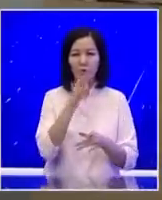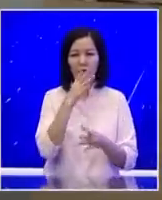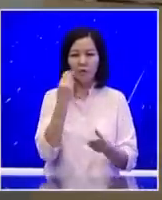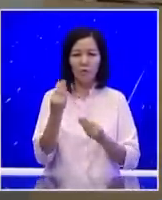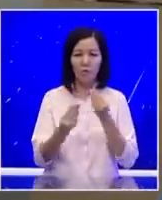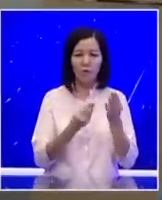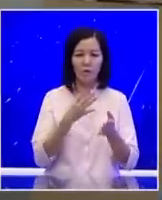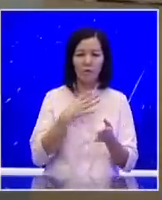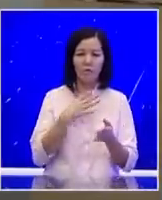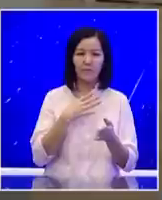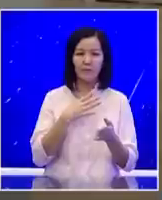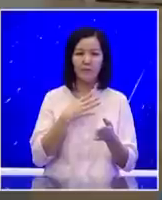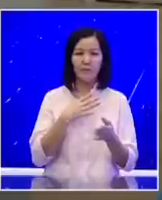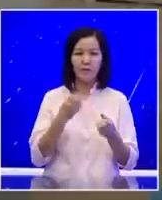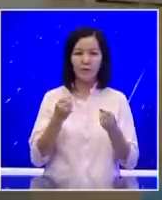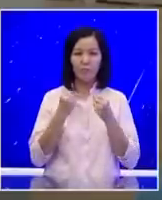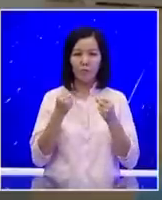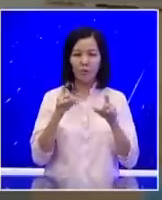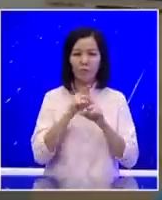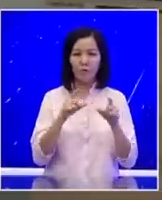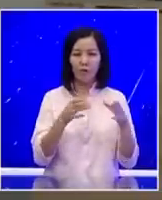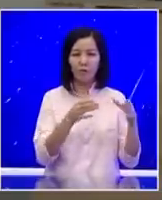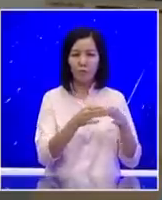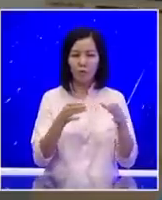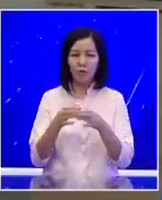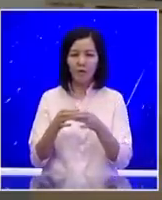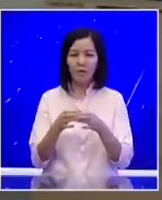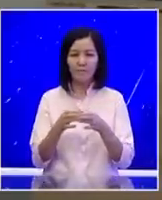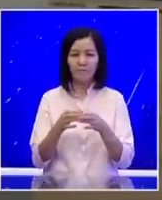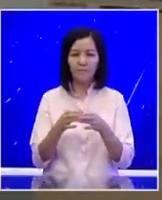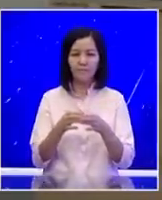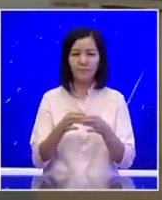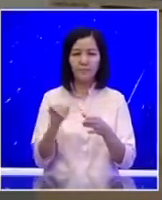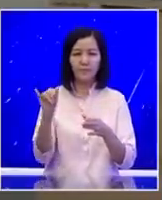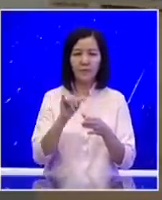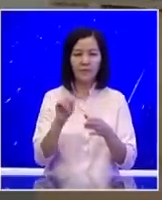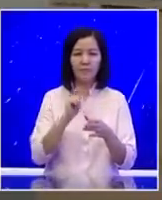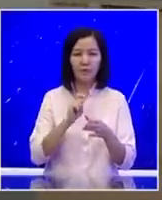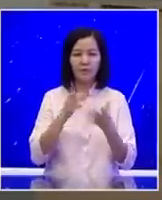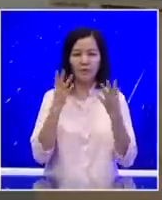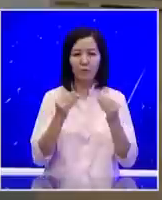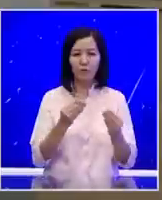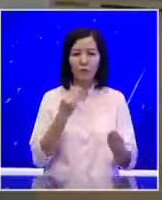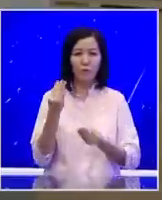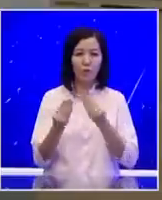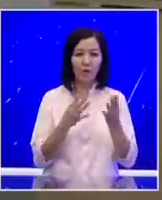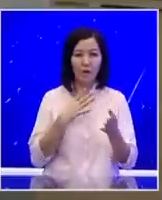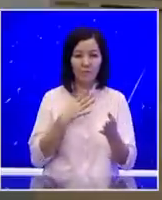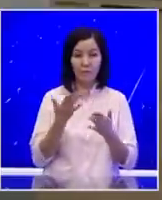кезінде спортшы болып жүрген кезде сборларда сенбі жексенбі қолымыз бос кезде ойнайтынбыз. Одан